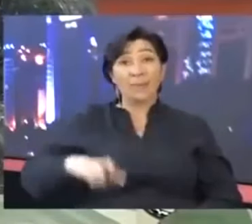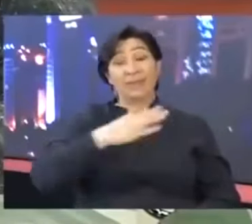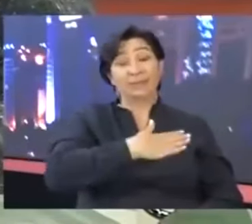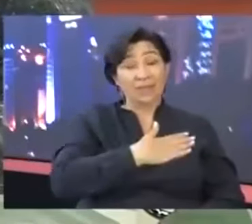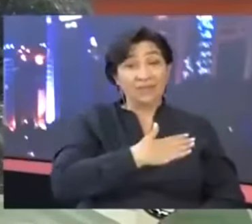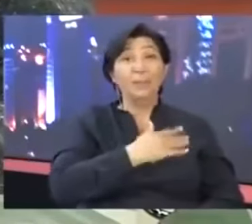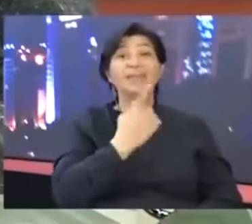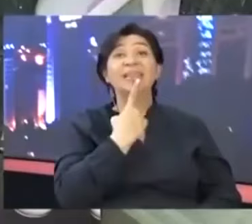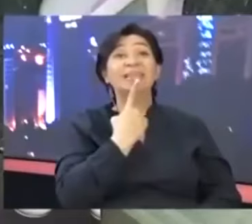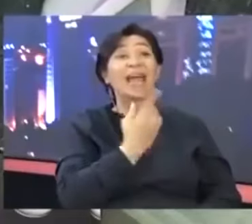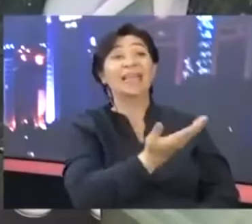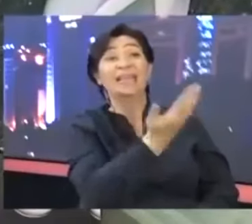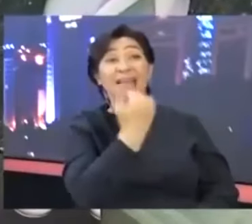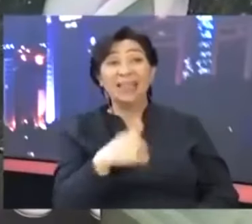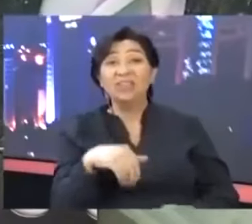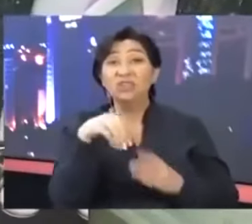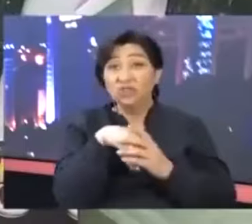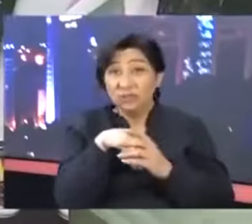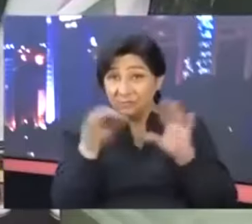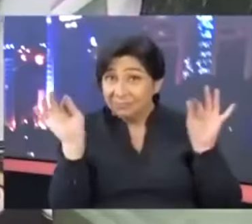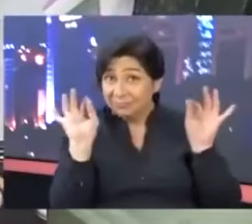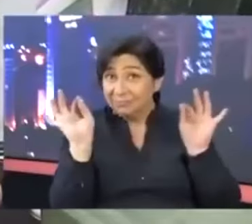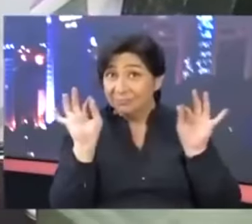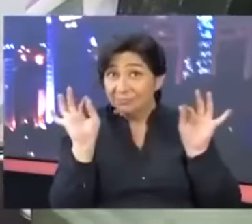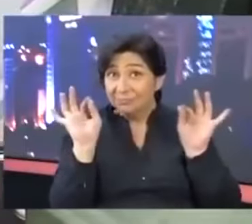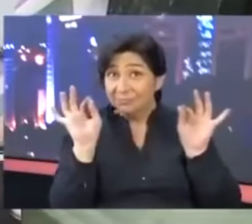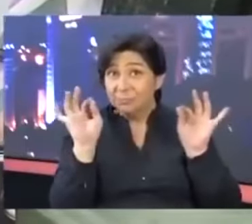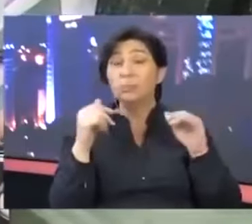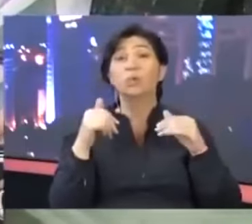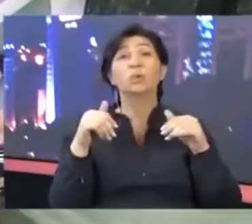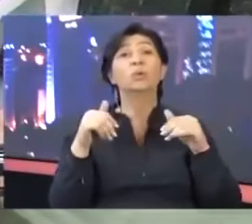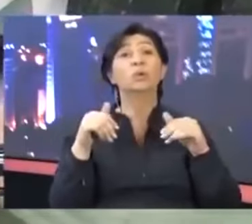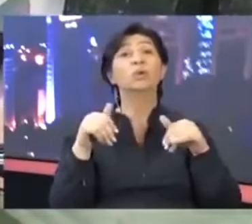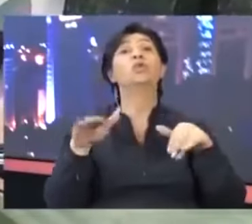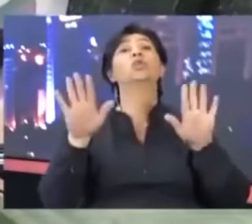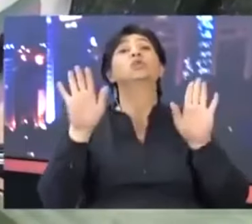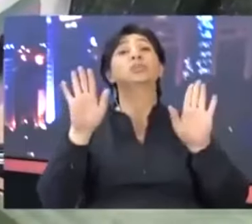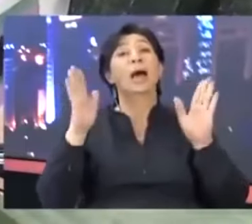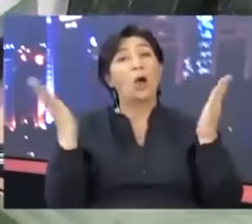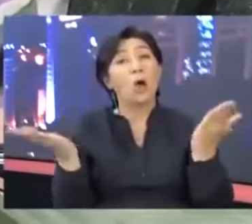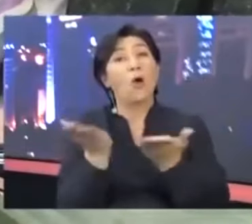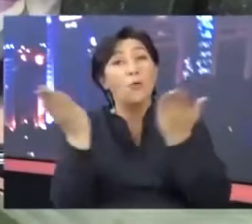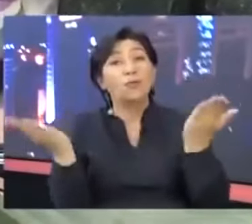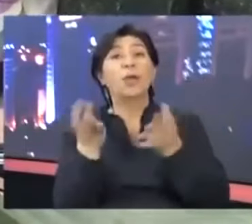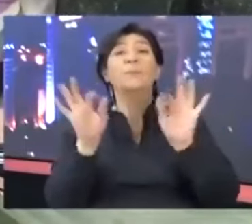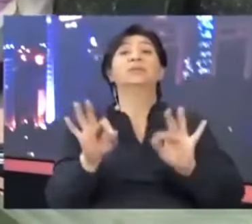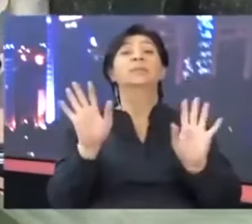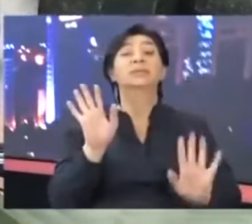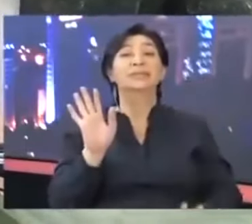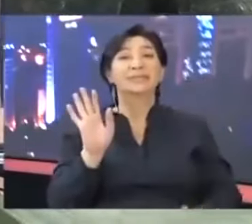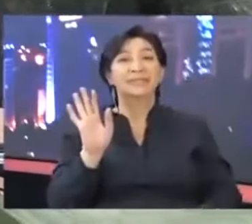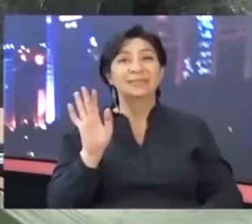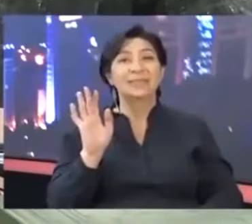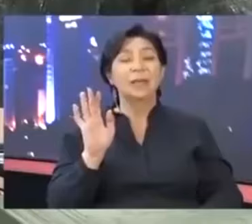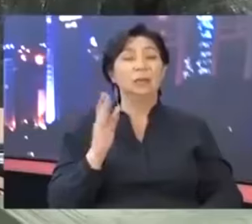dilinden geldiği için değil mi yoksa Eee ev peygamberin yoksa övgüyle başlamaz Zaten onun dili ev ama